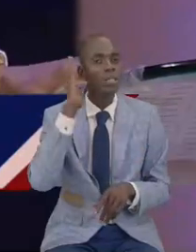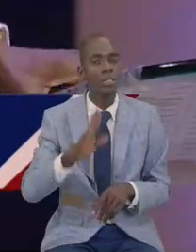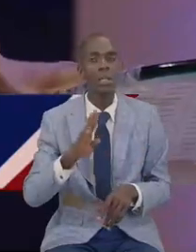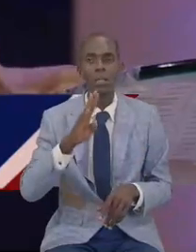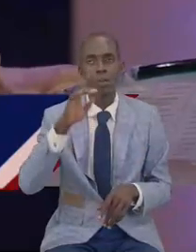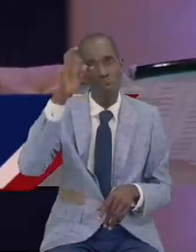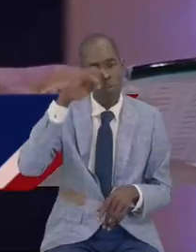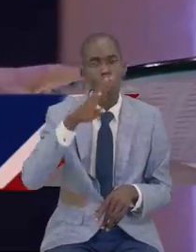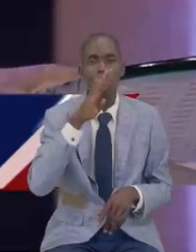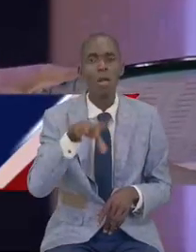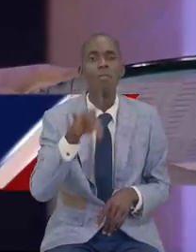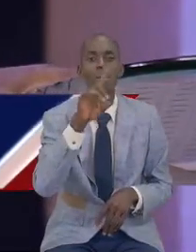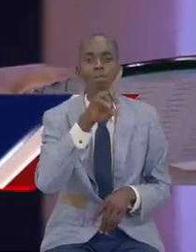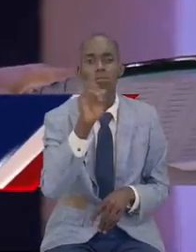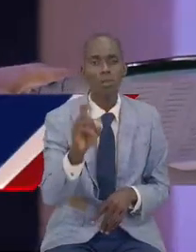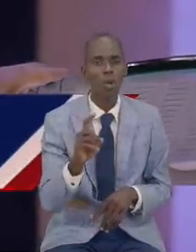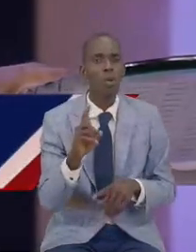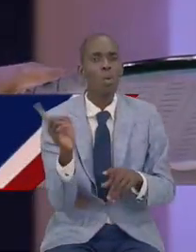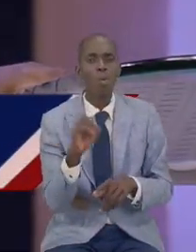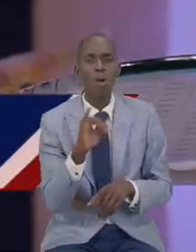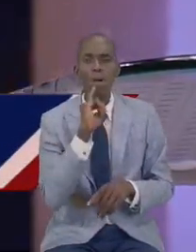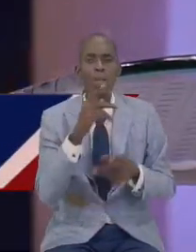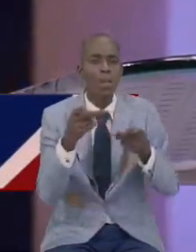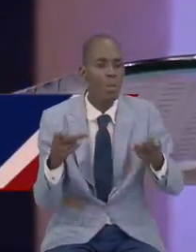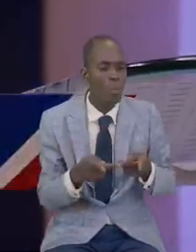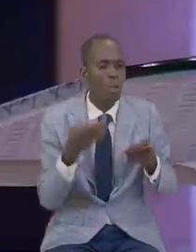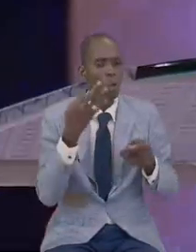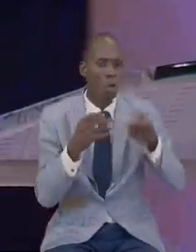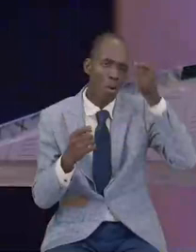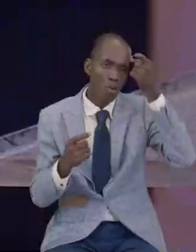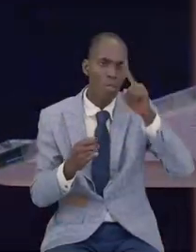Mais la sagesse, où se trouve-t-elle? Où est la demeure de l'intelligence?